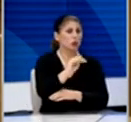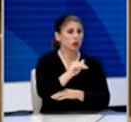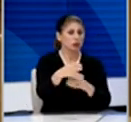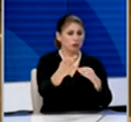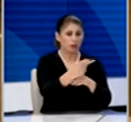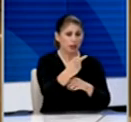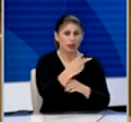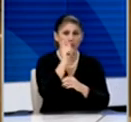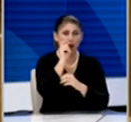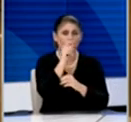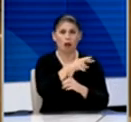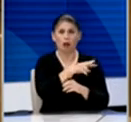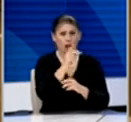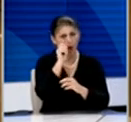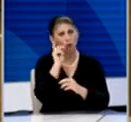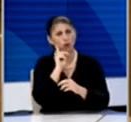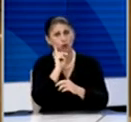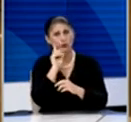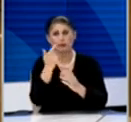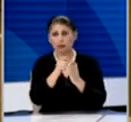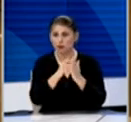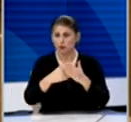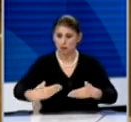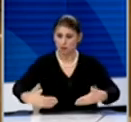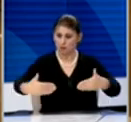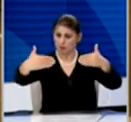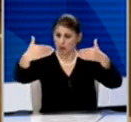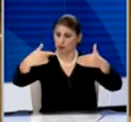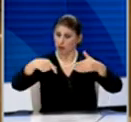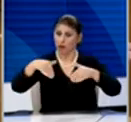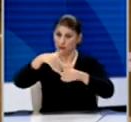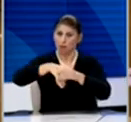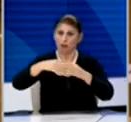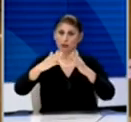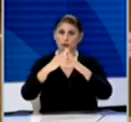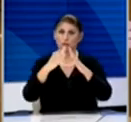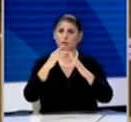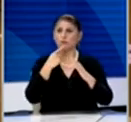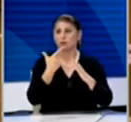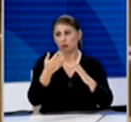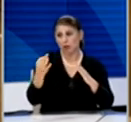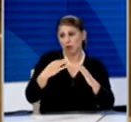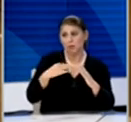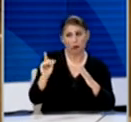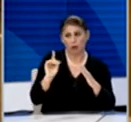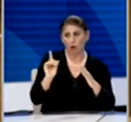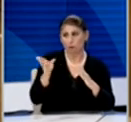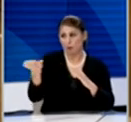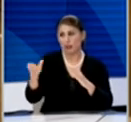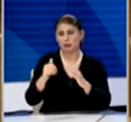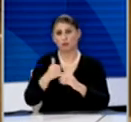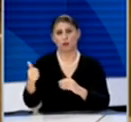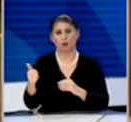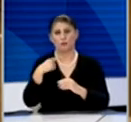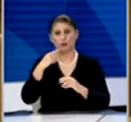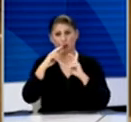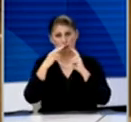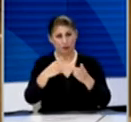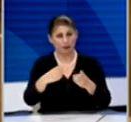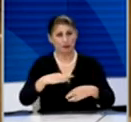γιατί δεν καταγράψαμε και τη μάντρα που αποτελεί στοιχείο του σπιτιού έτσι μας είπανε αυτή ήταν η απάντηση και αυτή η